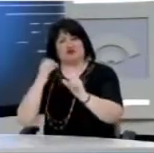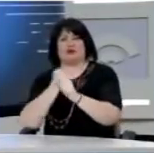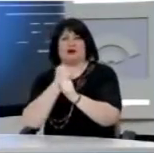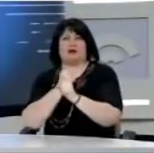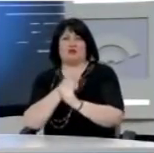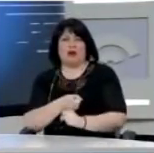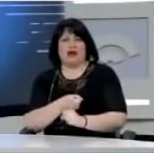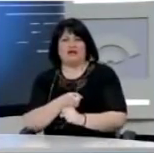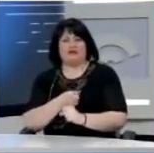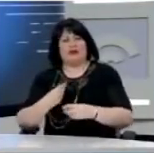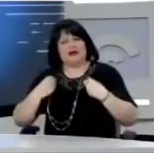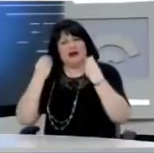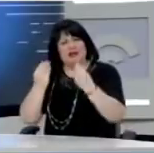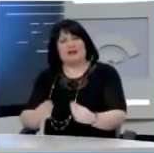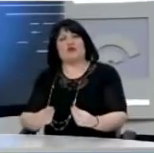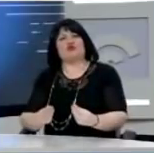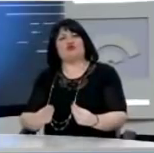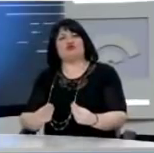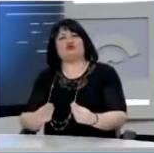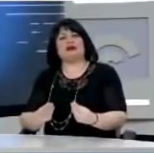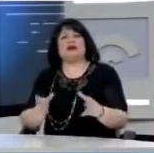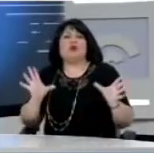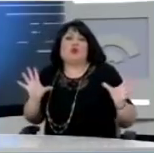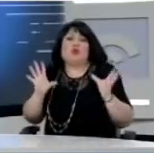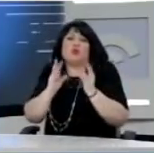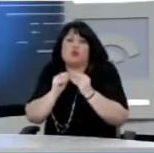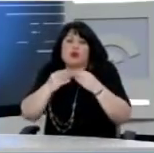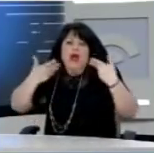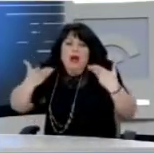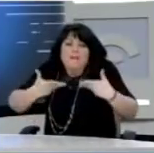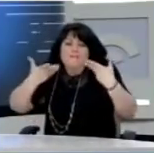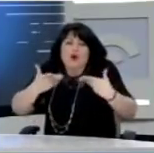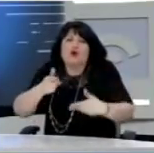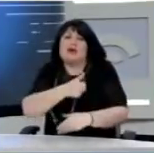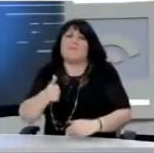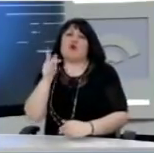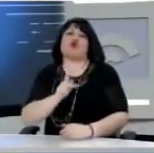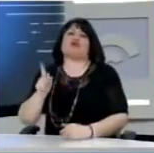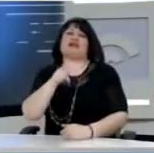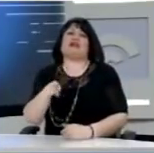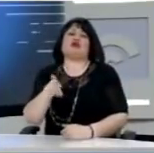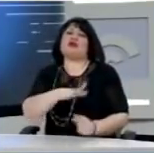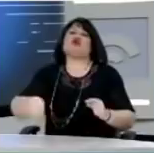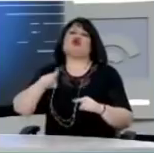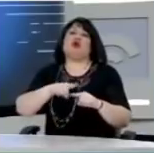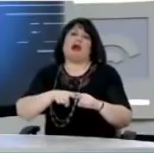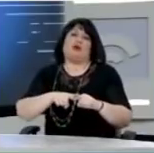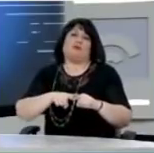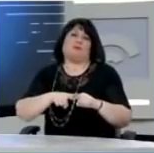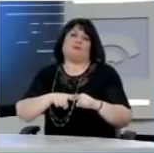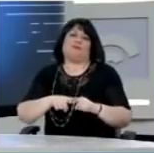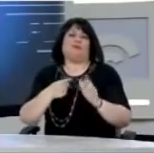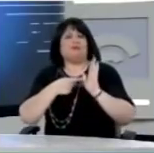δουλεύουμε για να δώσουμε την τελική μας αναφορά στην κοινωνία και μόνο στην κοινωνία, στον ελληνικό λαό. Για να